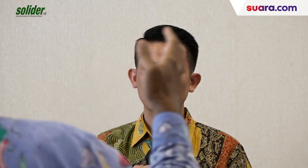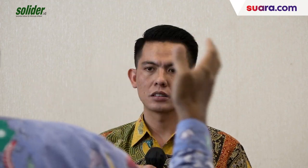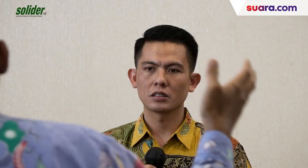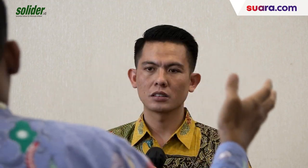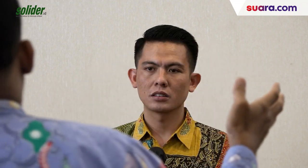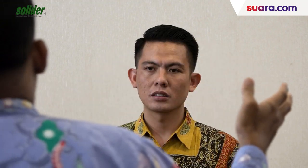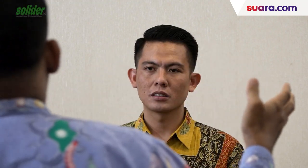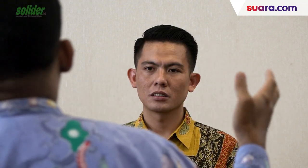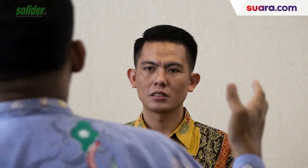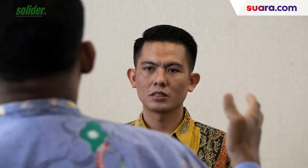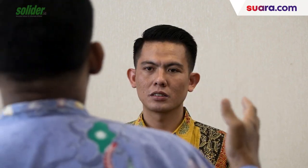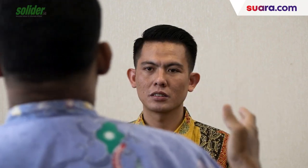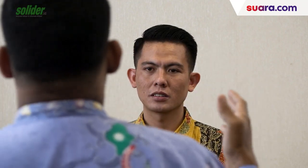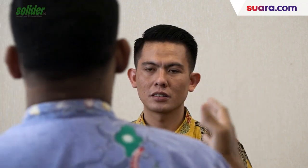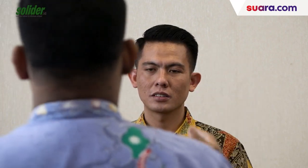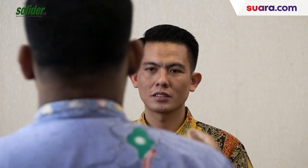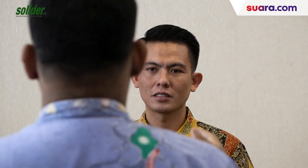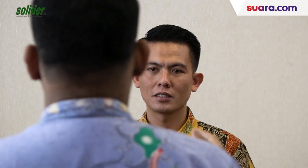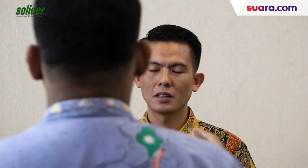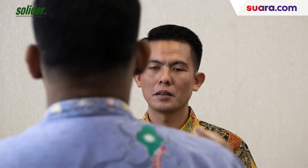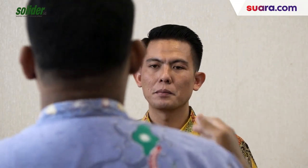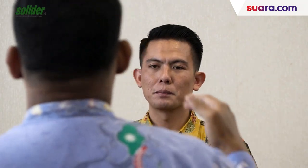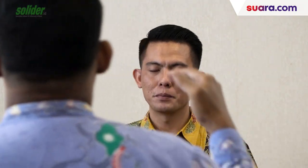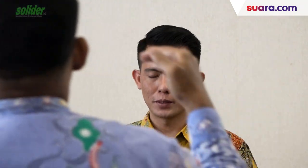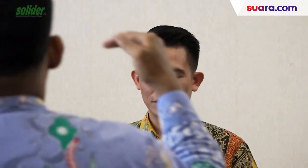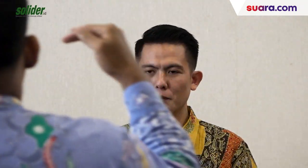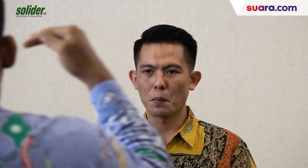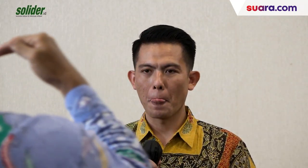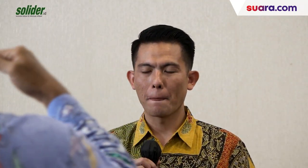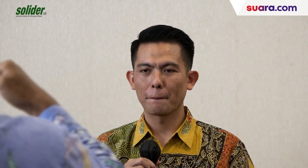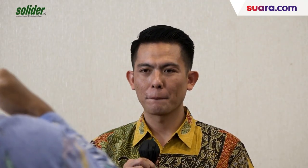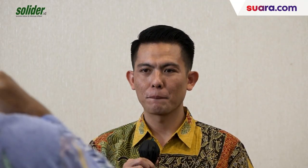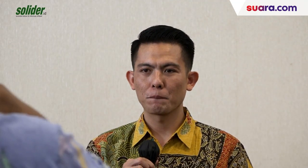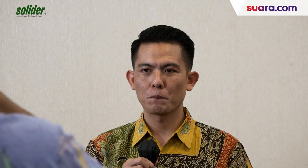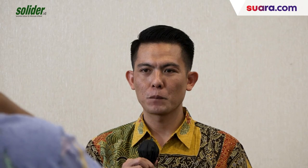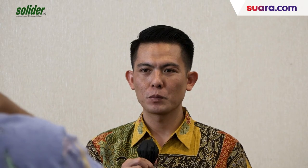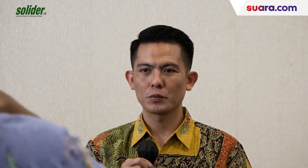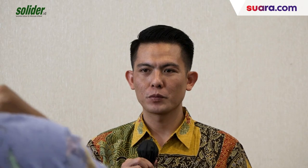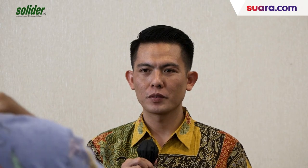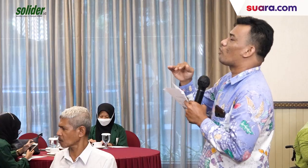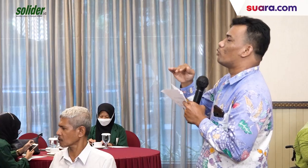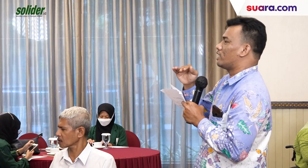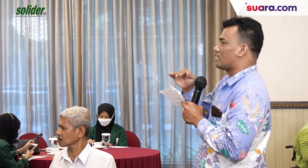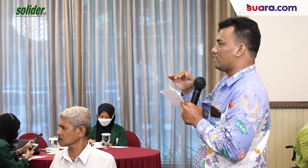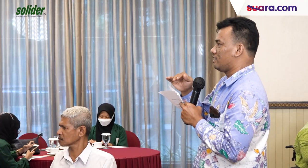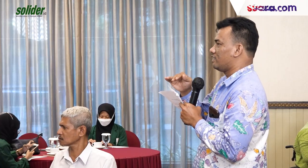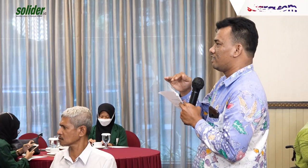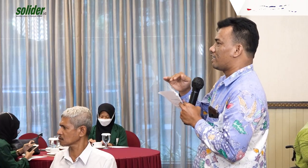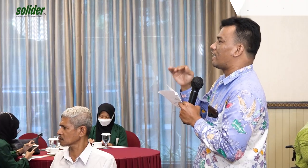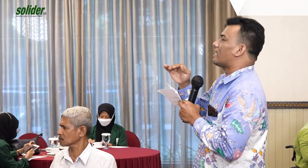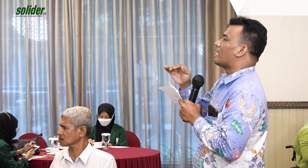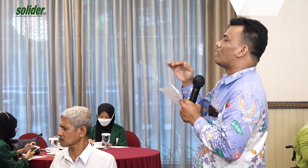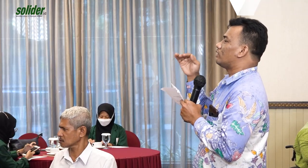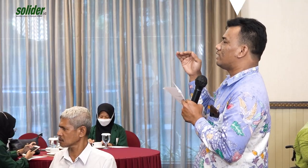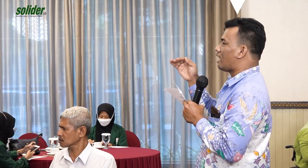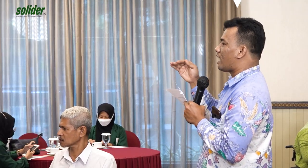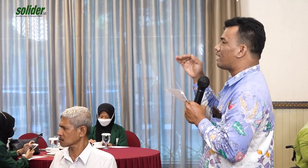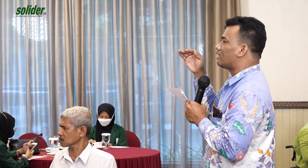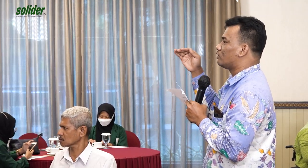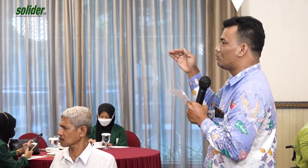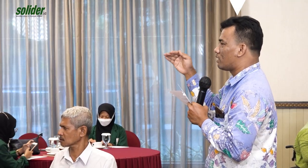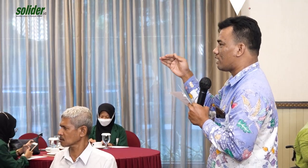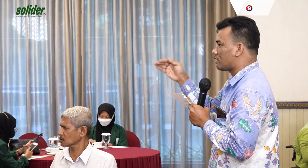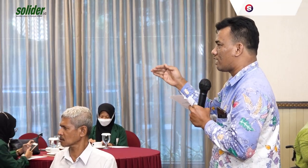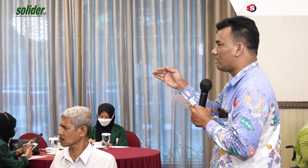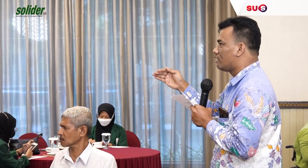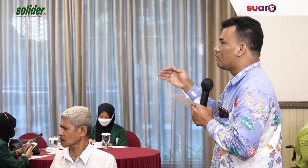seperti itu maka dihadirkan lah juru bahasa isyarat sebagai jembatan untuk berkomunikasi karena kalau tidak